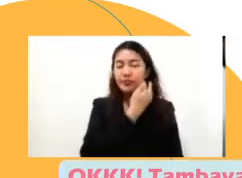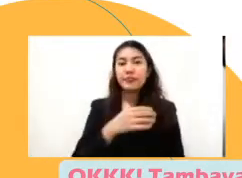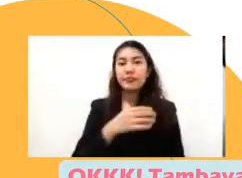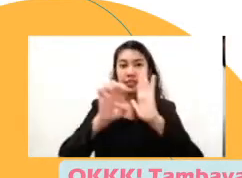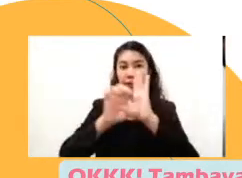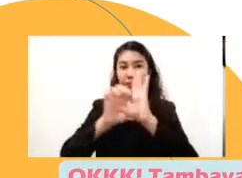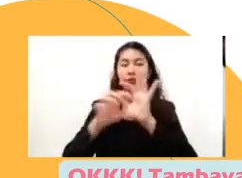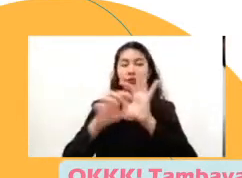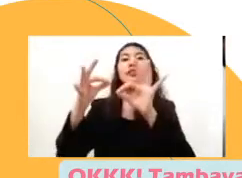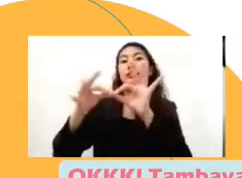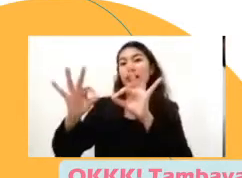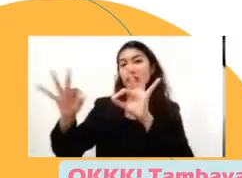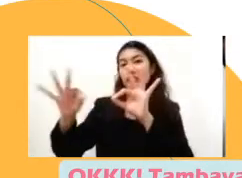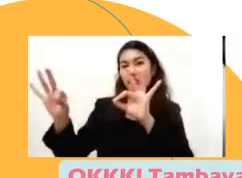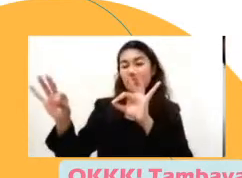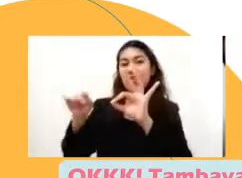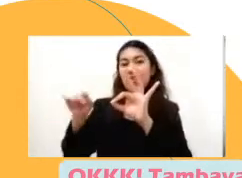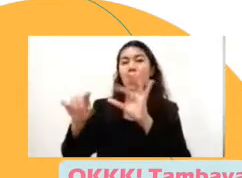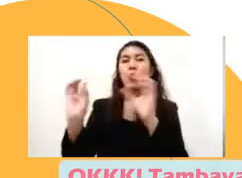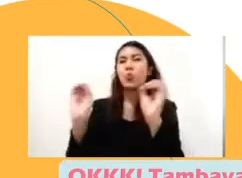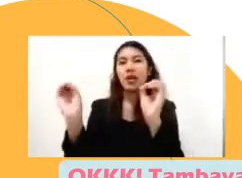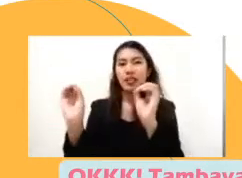na wala naman tugma,